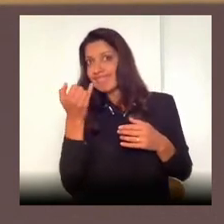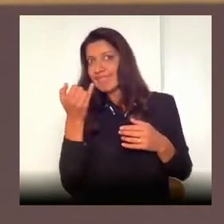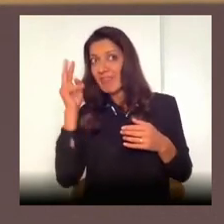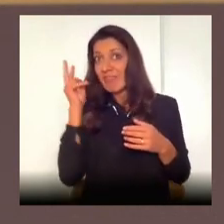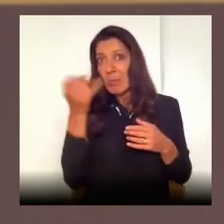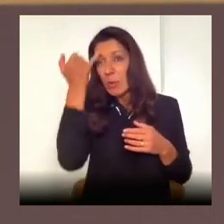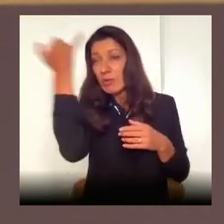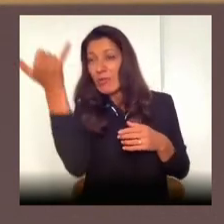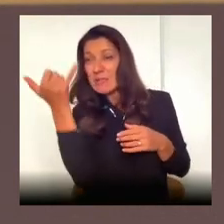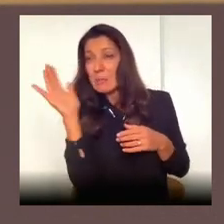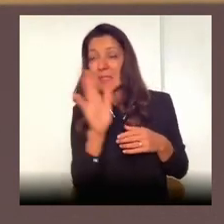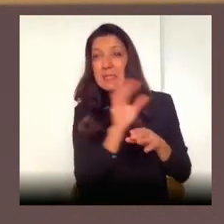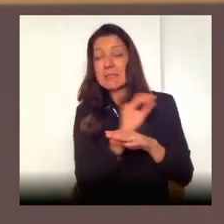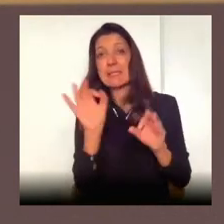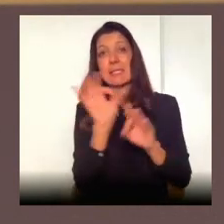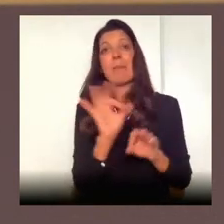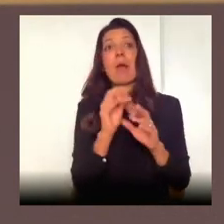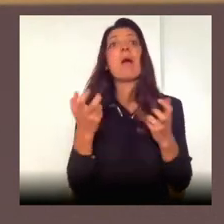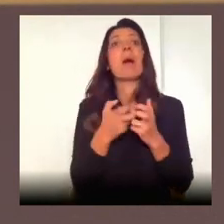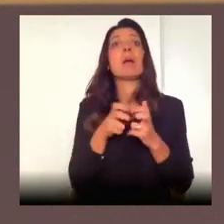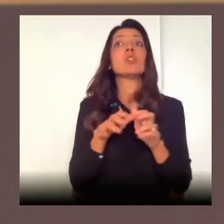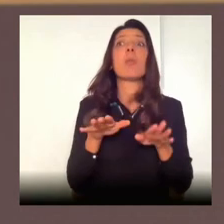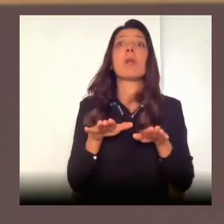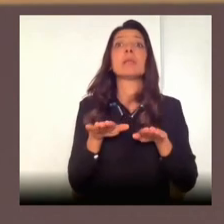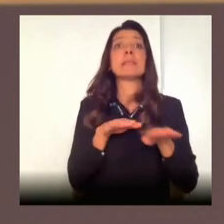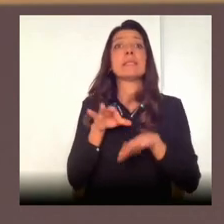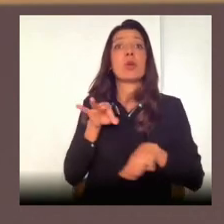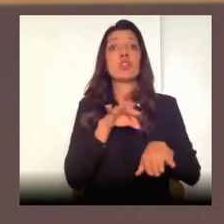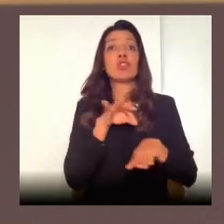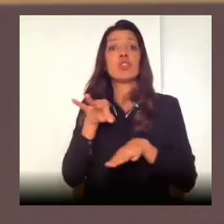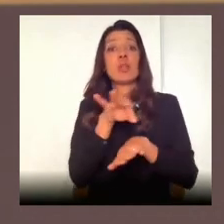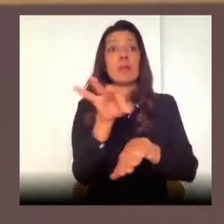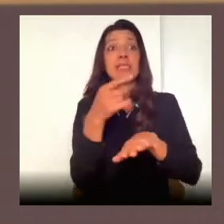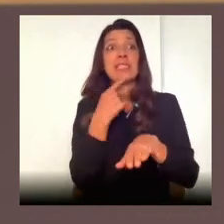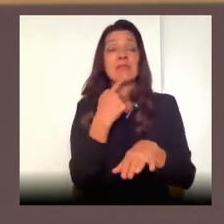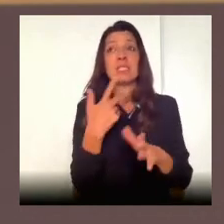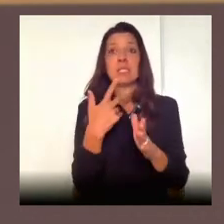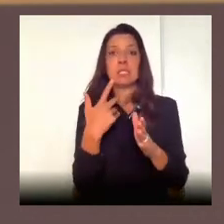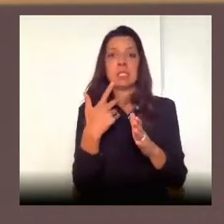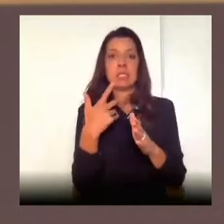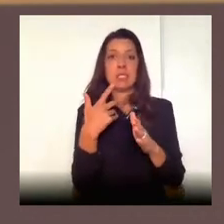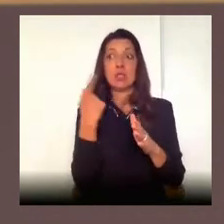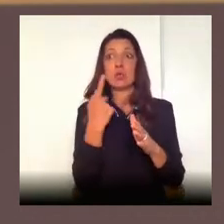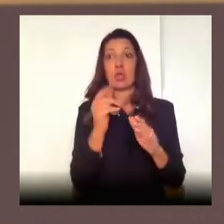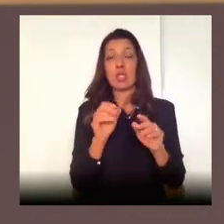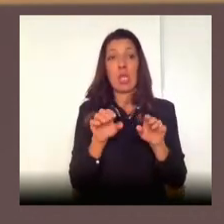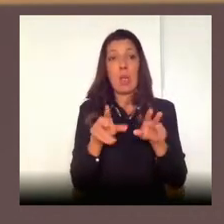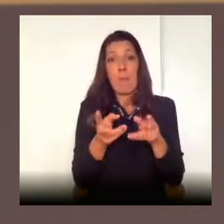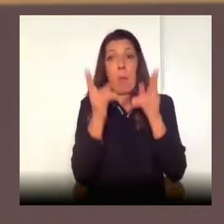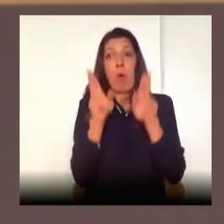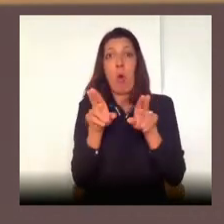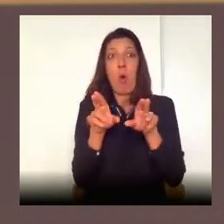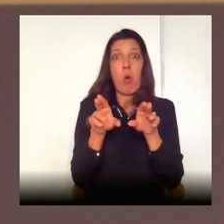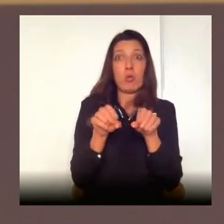Aujourd'hui, tous les systèmes GPS ont des latences entre le moment où on doit tourner et au moment où on doit courir.